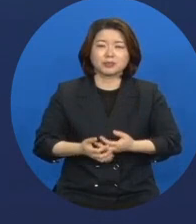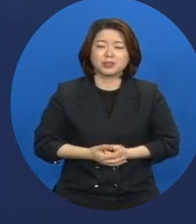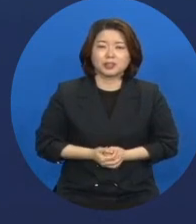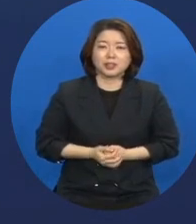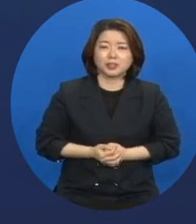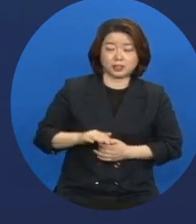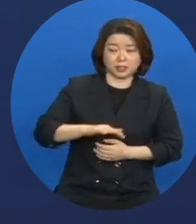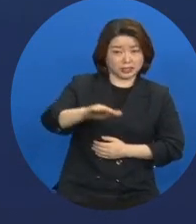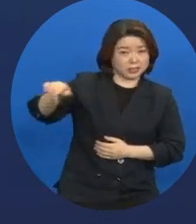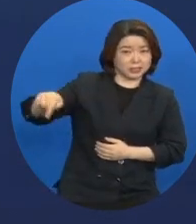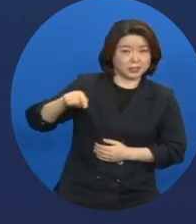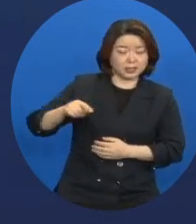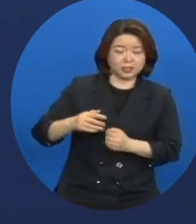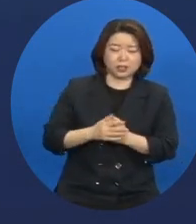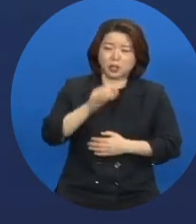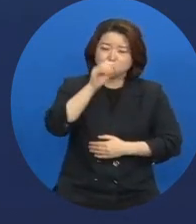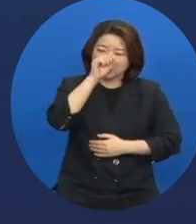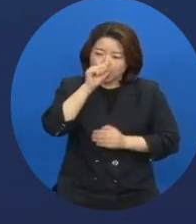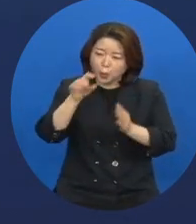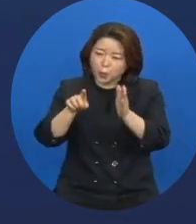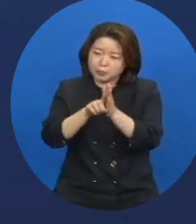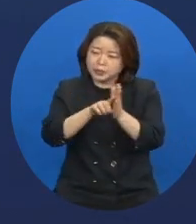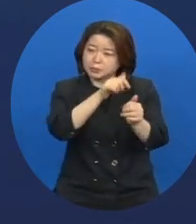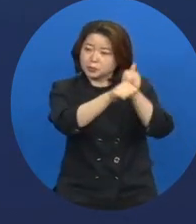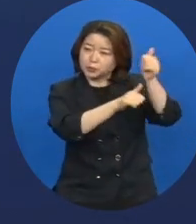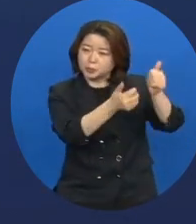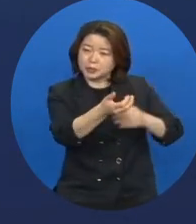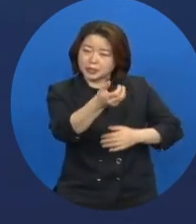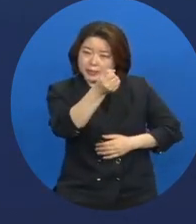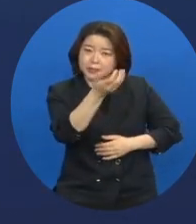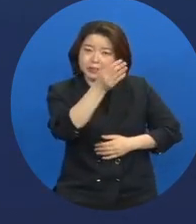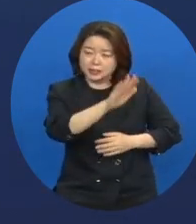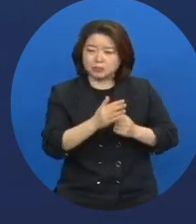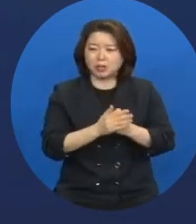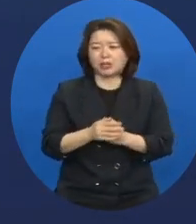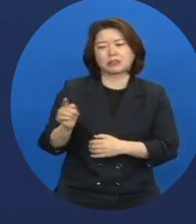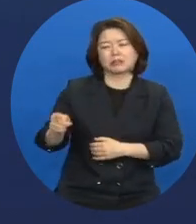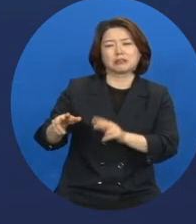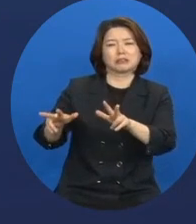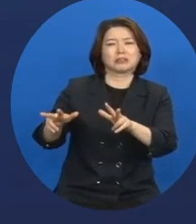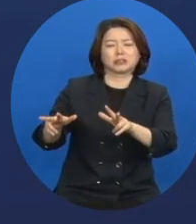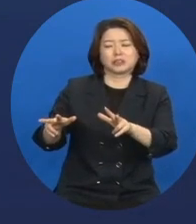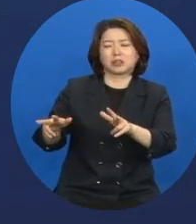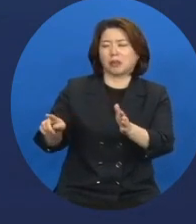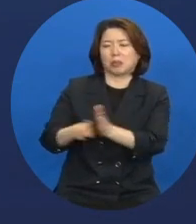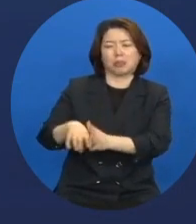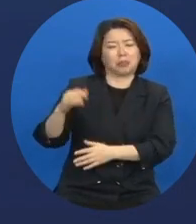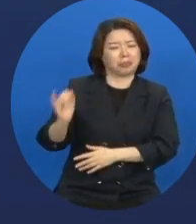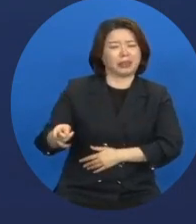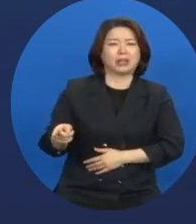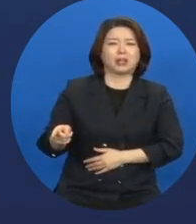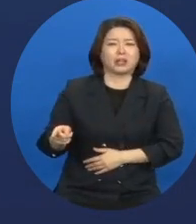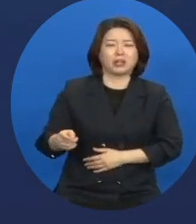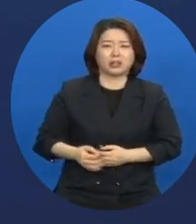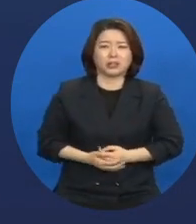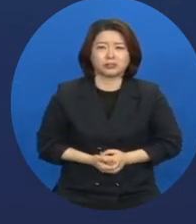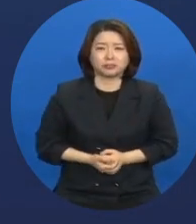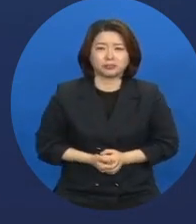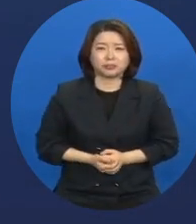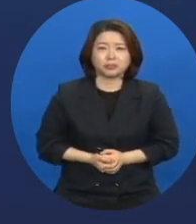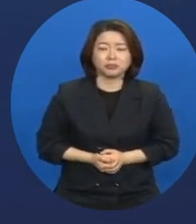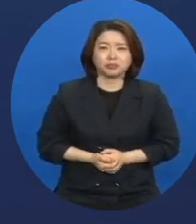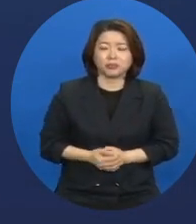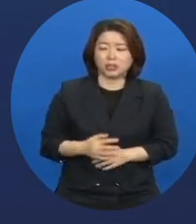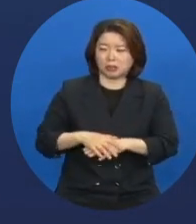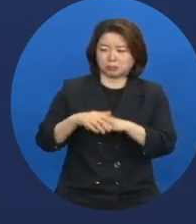그들은 좋은 믿음의 선조를 가졌지만 형편없는 믿음을 가지고 있었습니다. 그러면서도